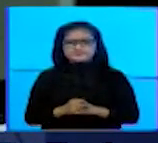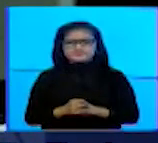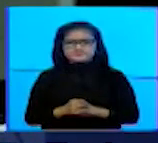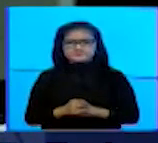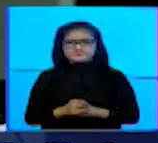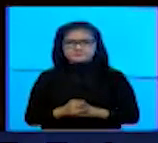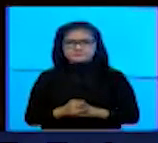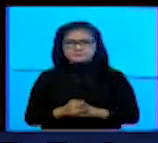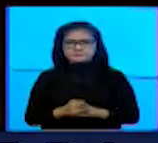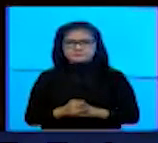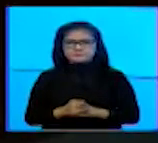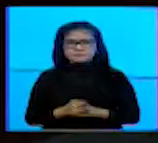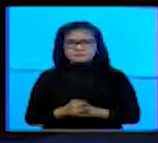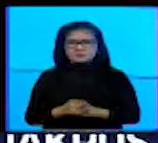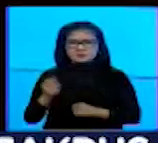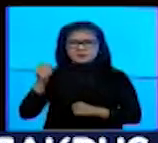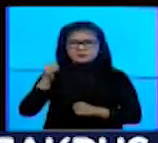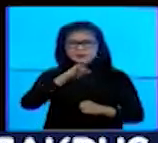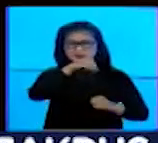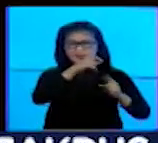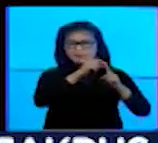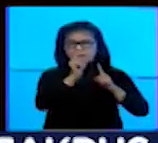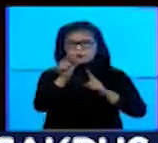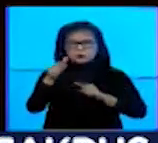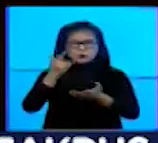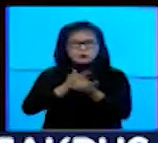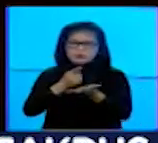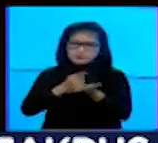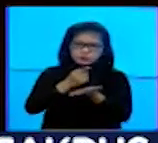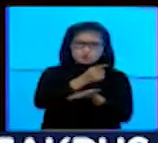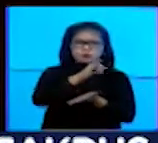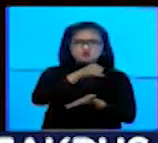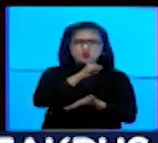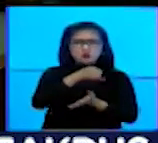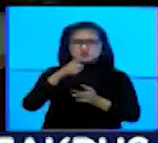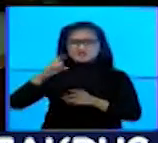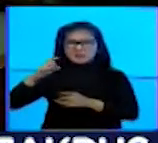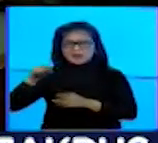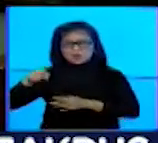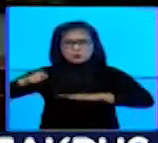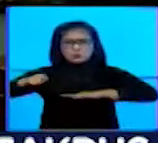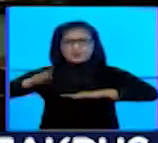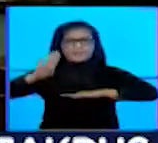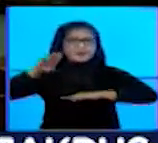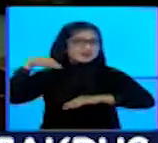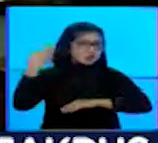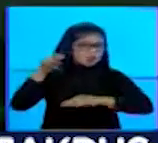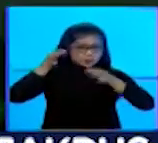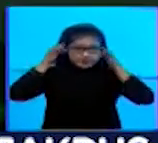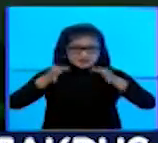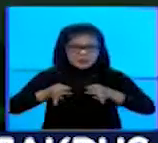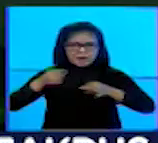kau hei dalam replik jaksa penuntut umum tetap menuntut Djoko Tjandra hukuman empat tahun penjara dan denda